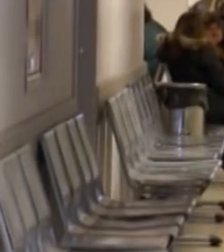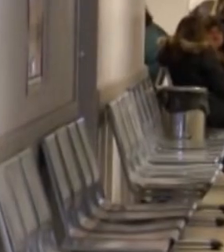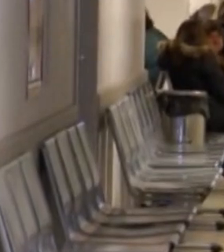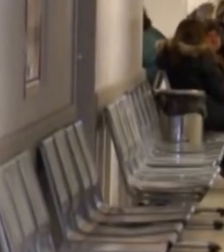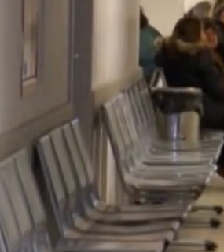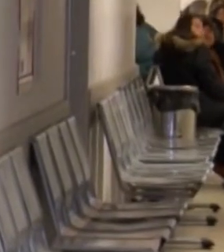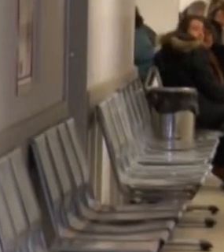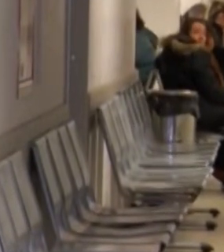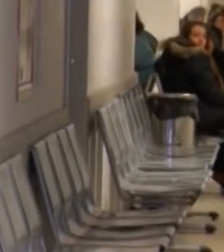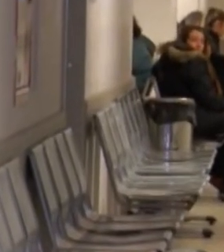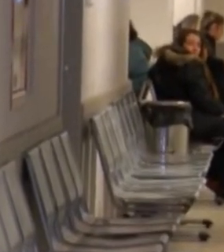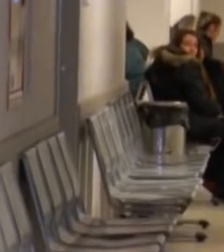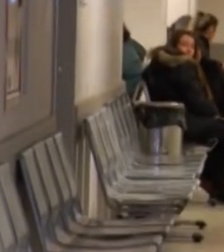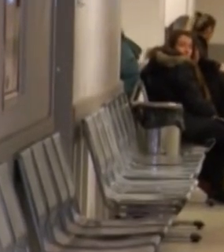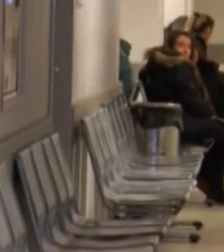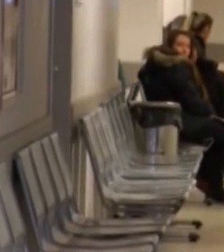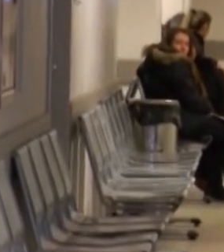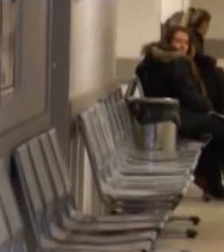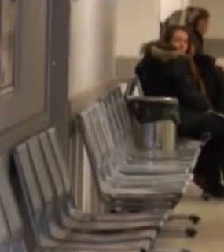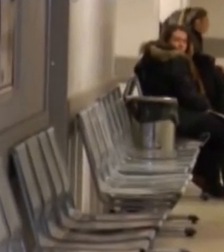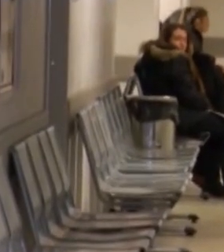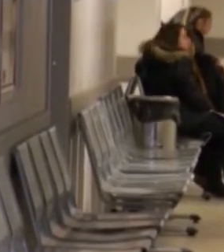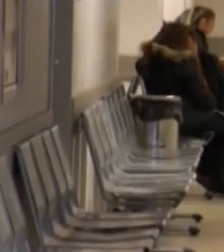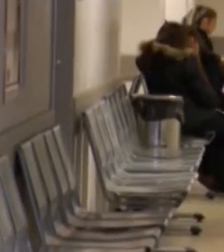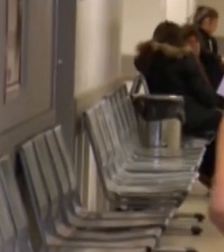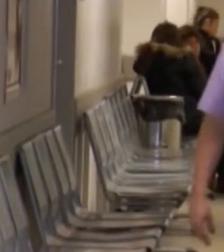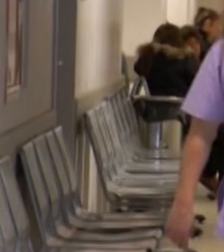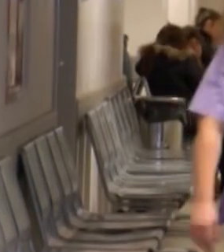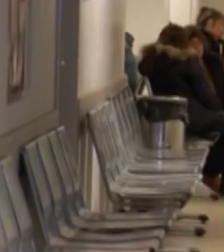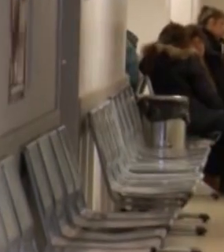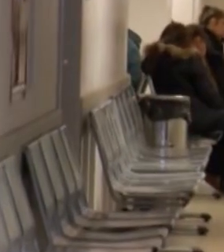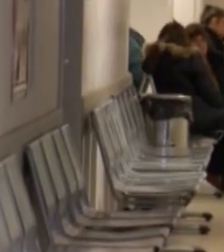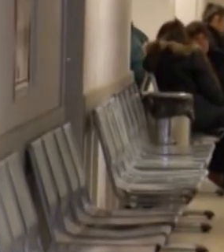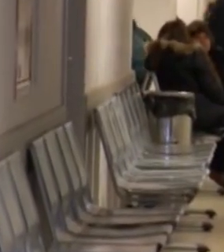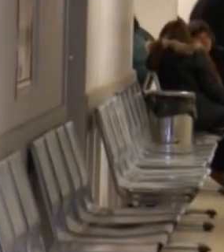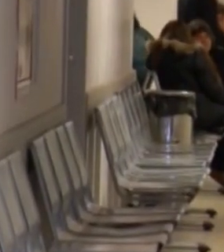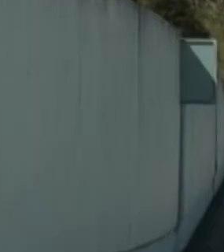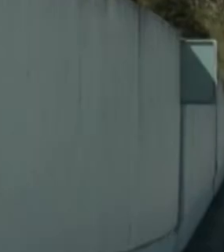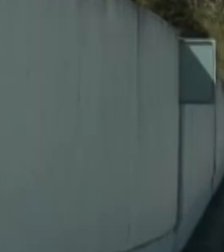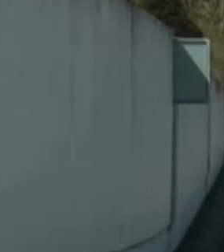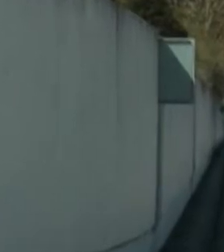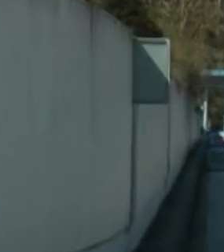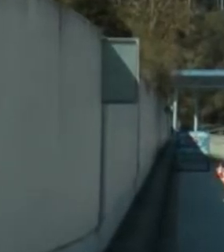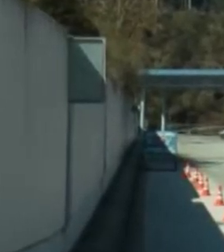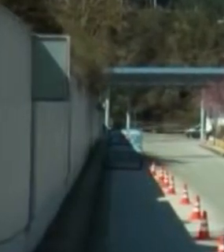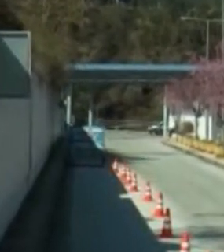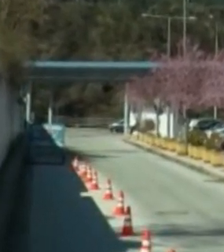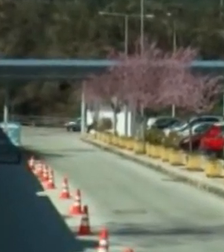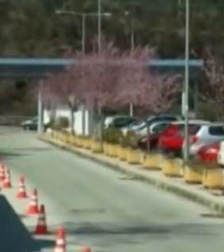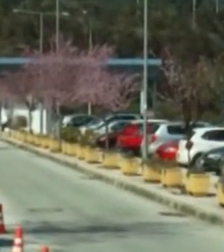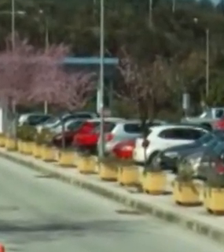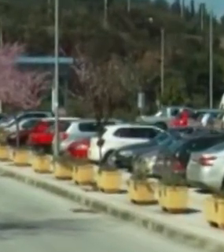τα 103 είναι του τελευταίου 24ωρου, ενώ τα υπόλοιπα 54 επιβεβαιώθηκαν με καθυστέρηση από τις προηγούμενες